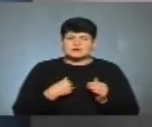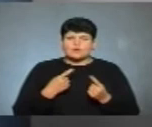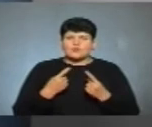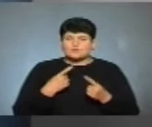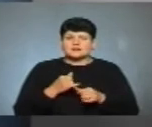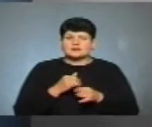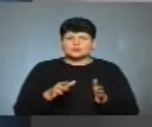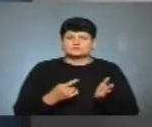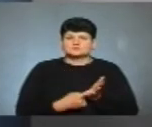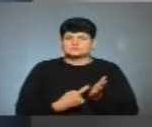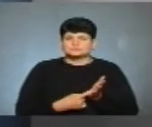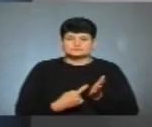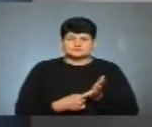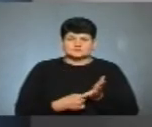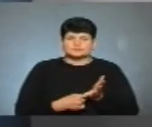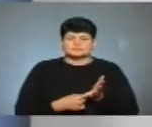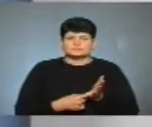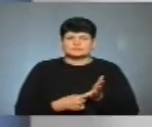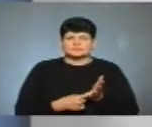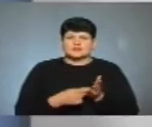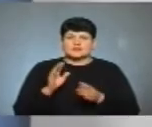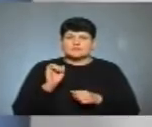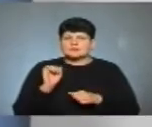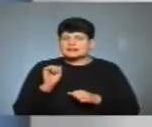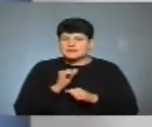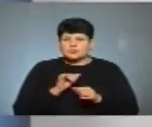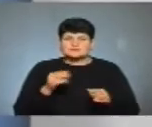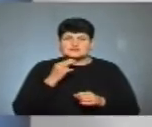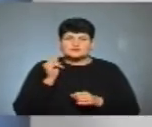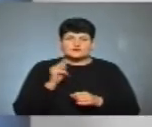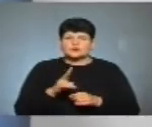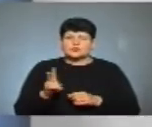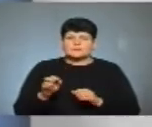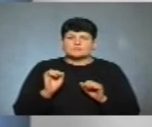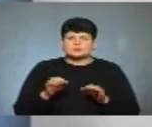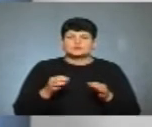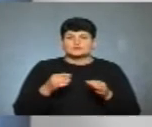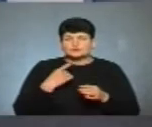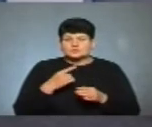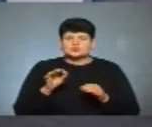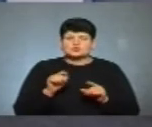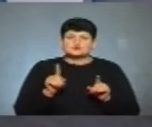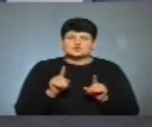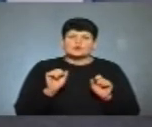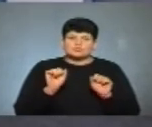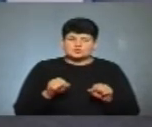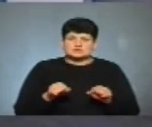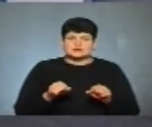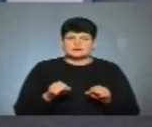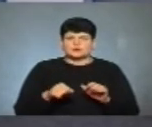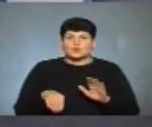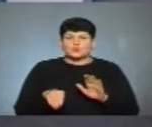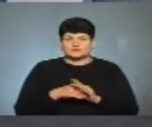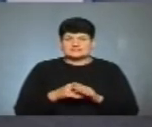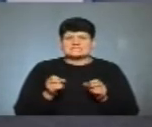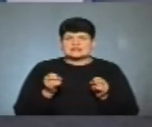можемо стверджувати, ми, ну, скажімо, звинувачувати когось. Ми можемо лише припускати, що можливі корупційні ризики в